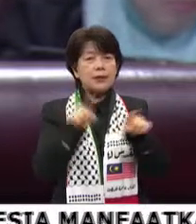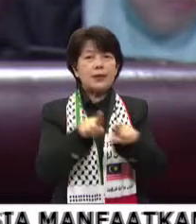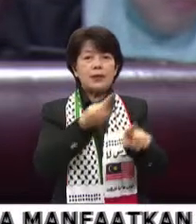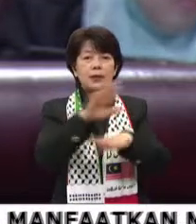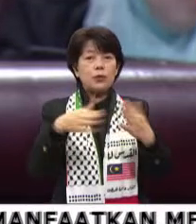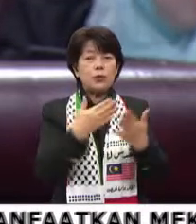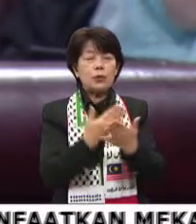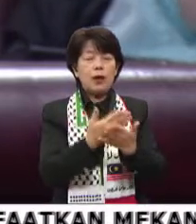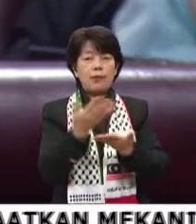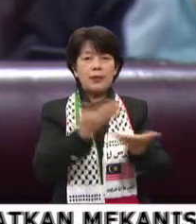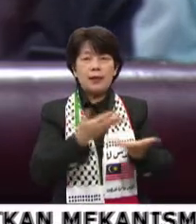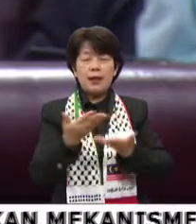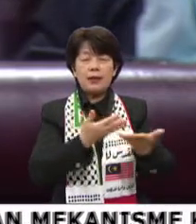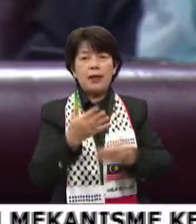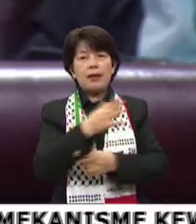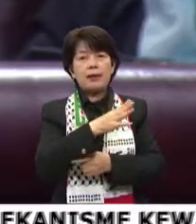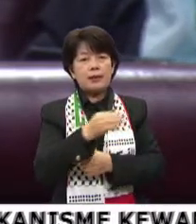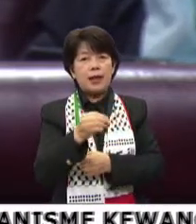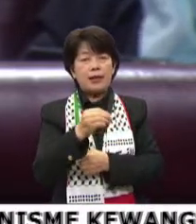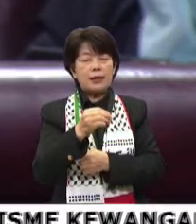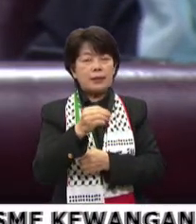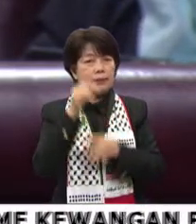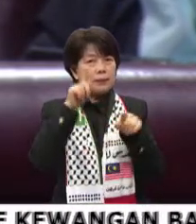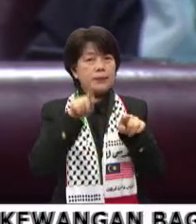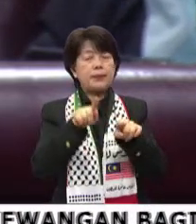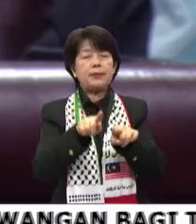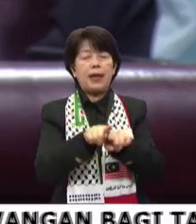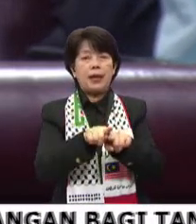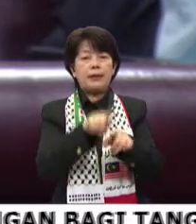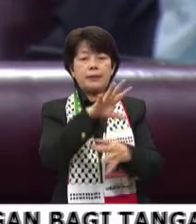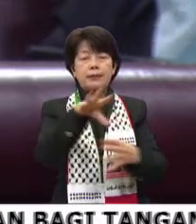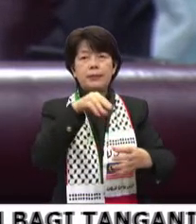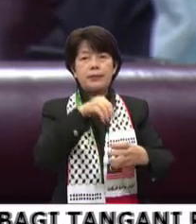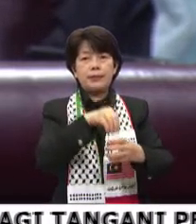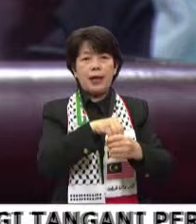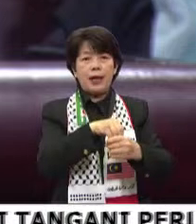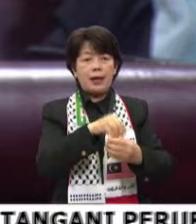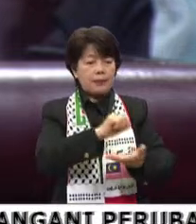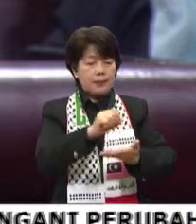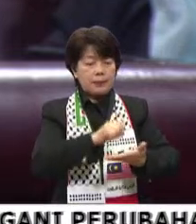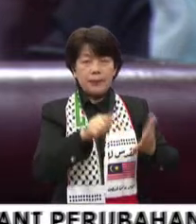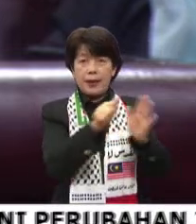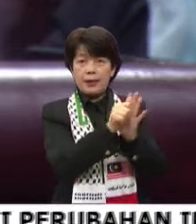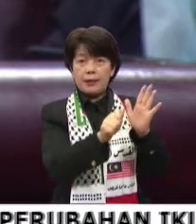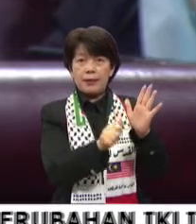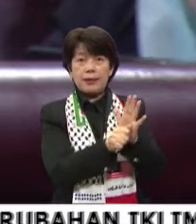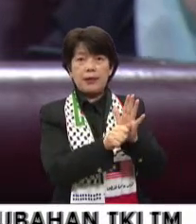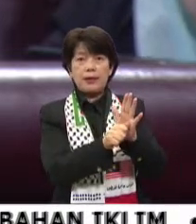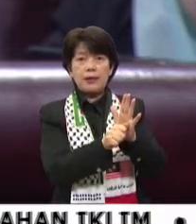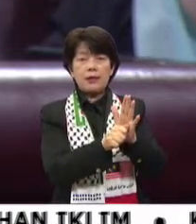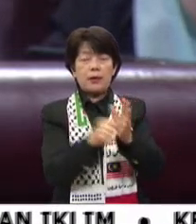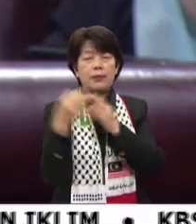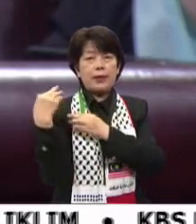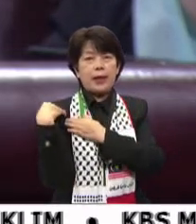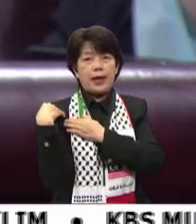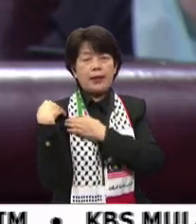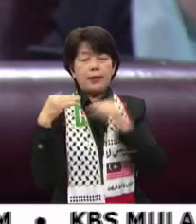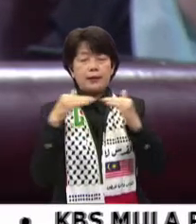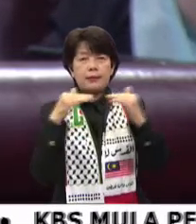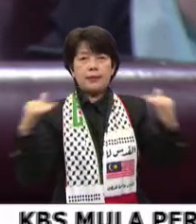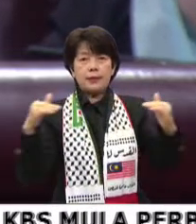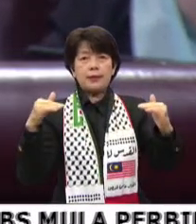perdagangan dengan izin trade agreement yang telah memasukkan artikel berhubung obligasi kepada standard perburuhan